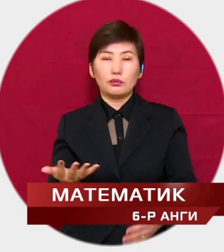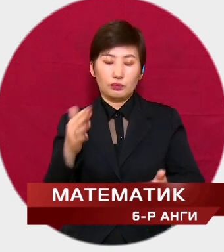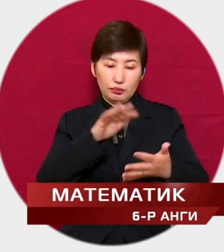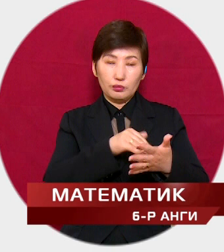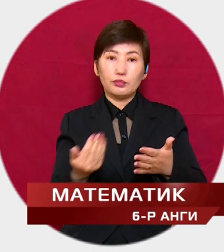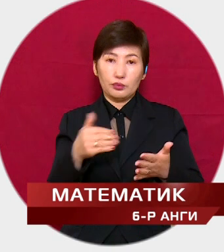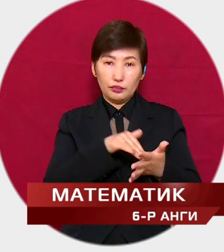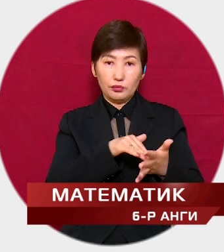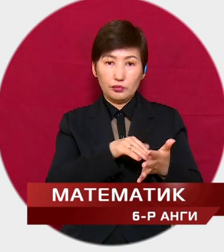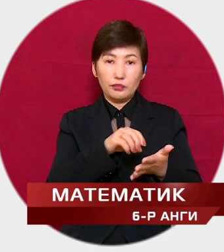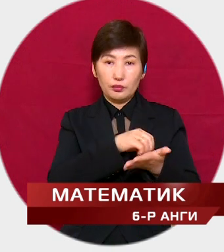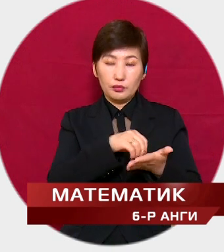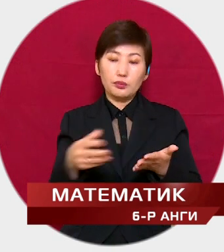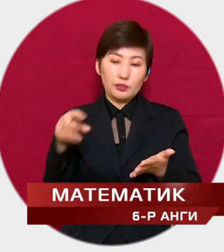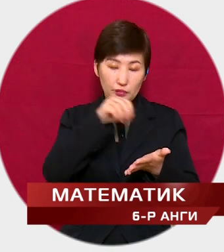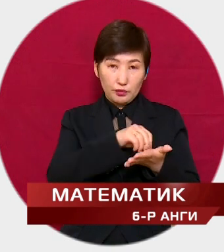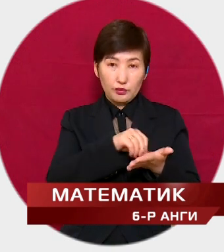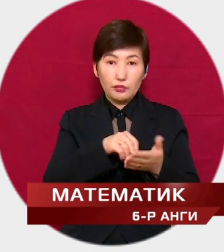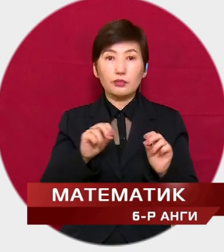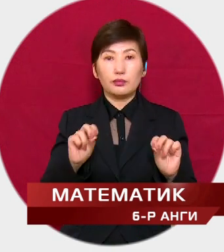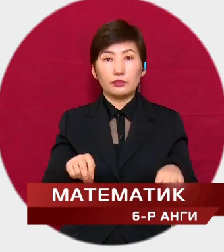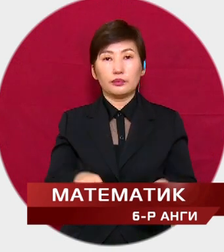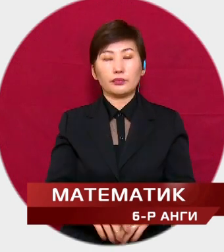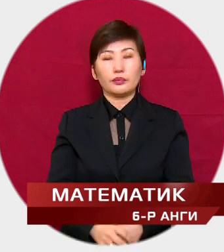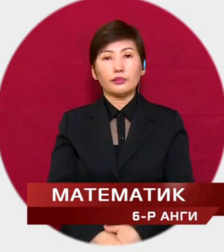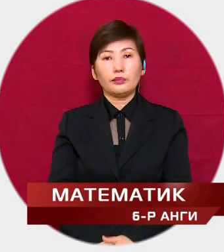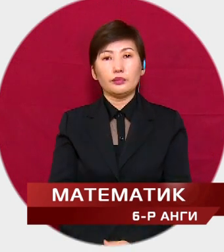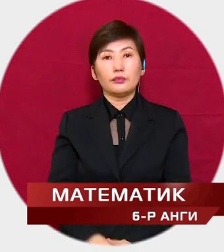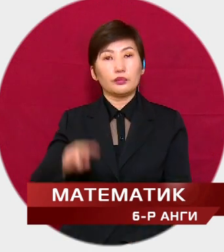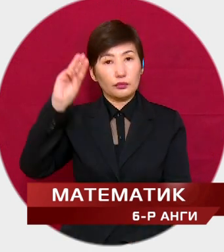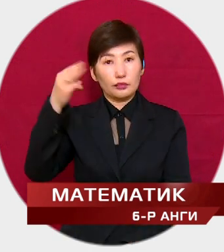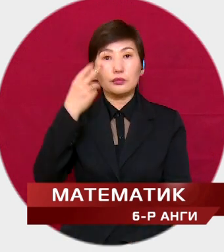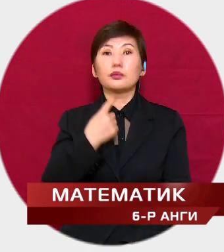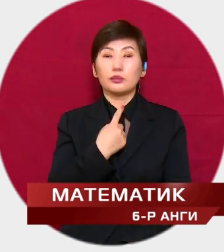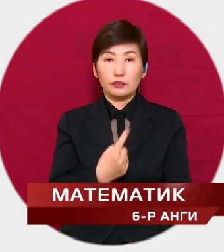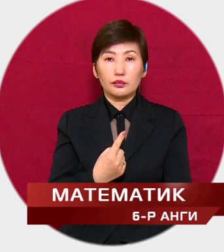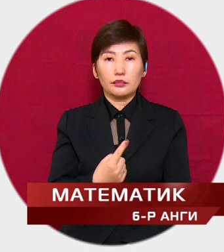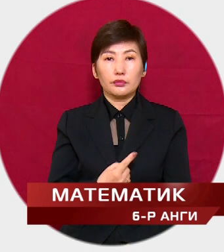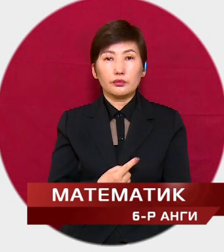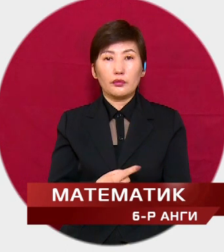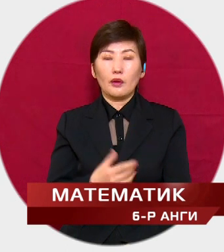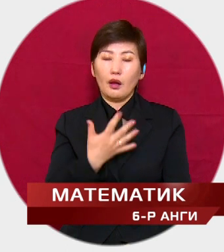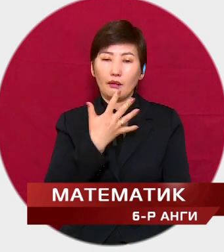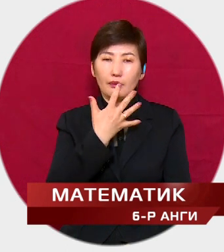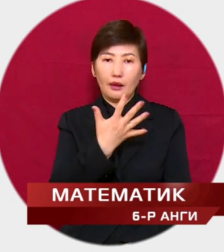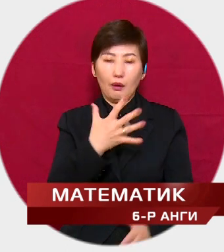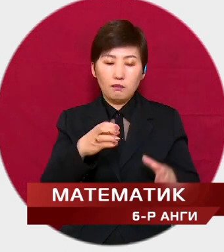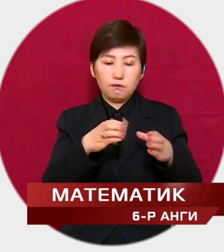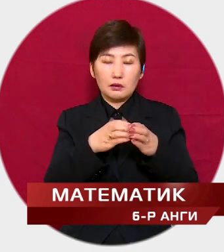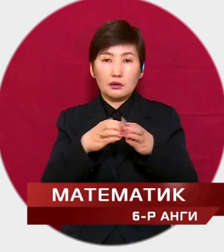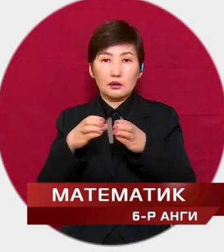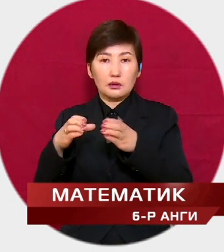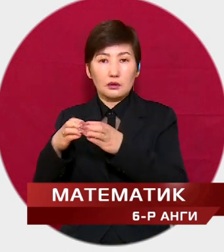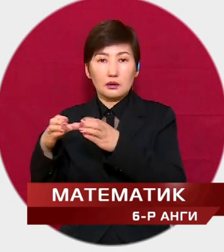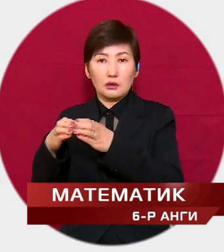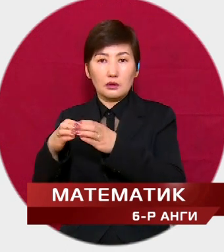учраас бүртгэл дээр тэмдэглэе. За энэ дээр тодруулж хэлэхэд за ингээд 5-аар багцалж авч